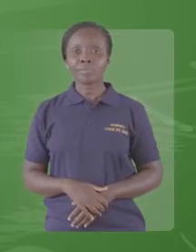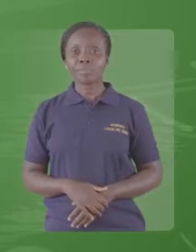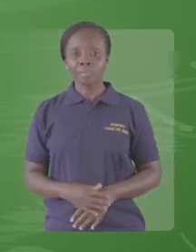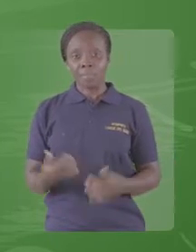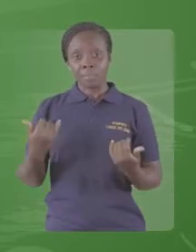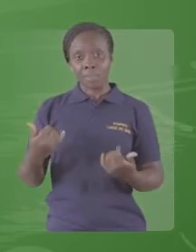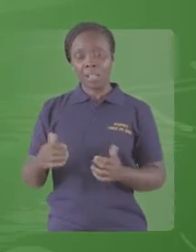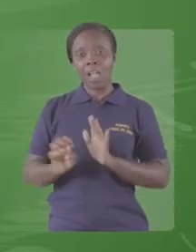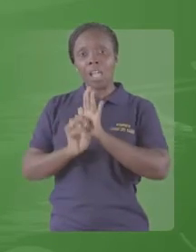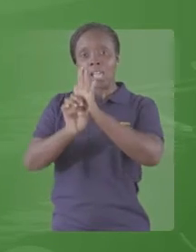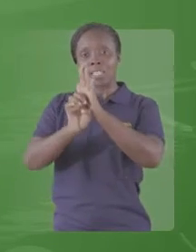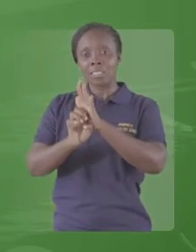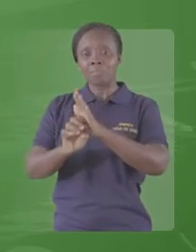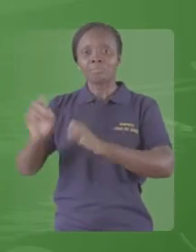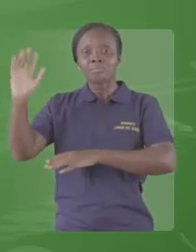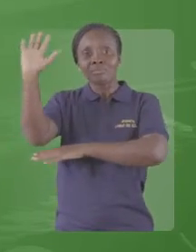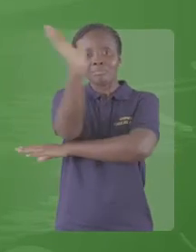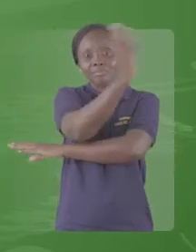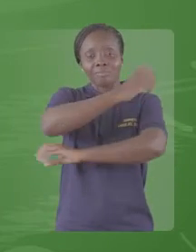Comme exemple de réserve,